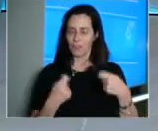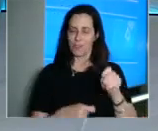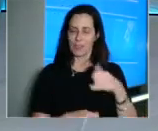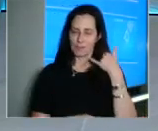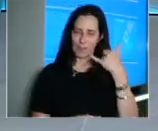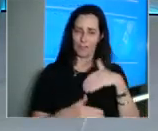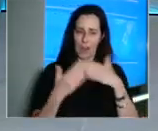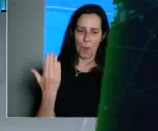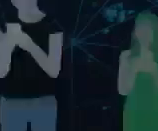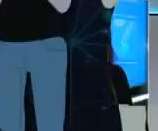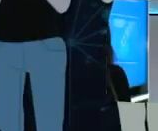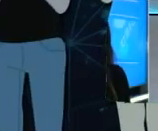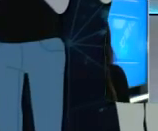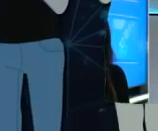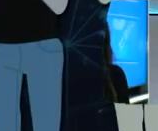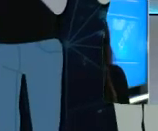הבוקר.